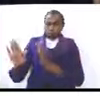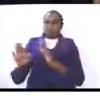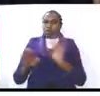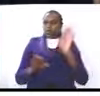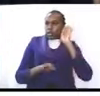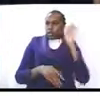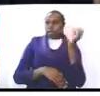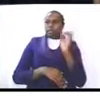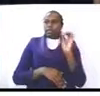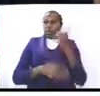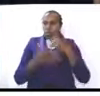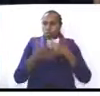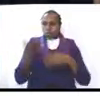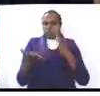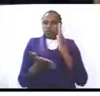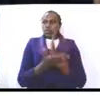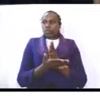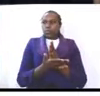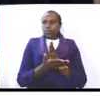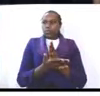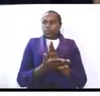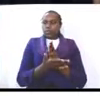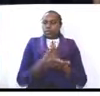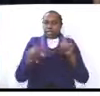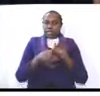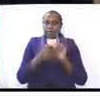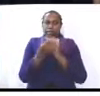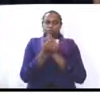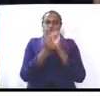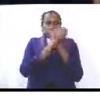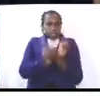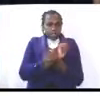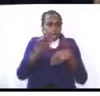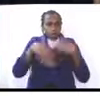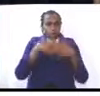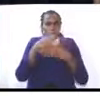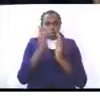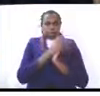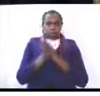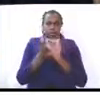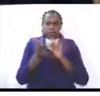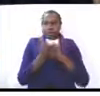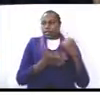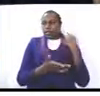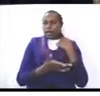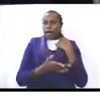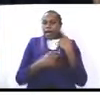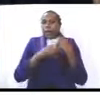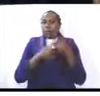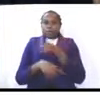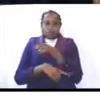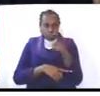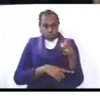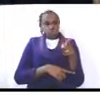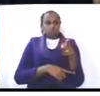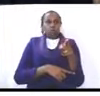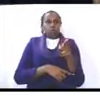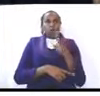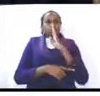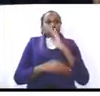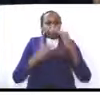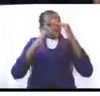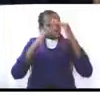wasisikie yaliyo kweli na kusigeukia hadithi za uongo. Bali wewe uwe wa